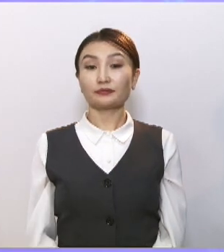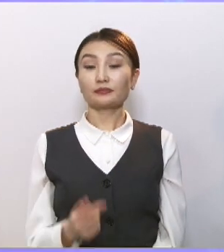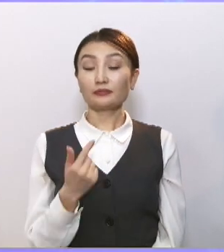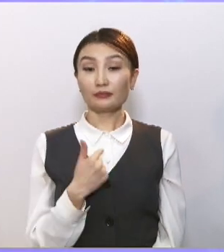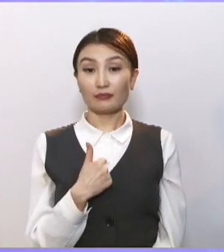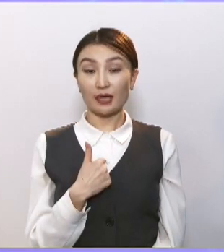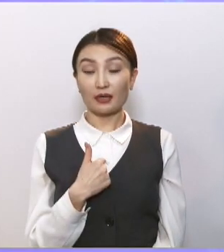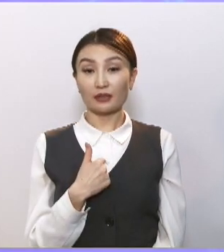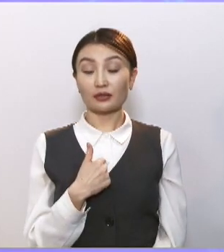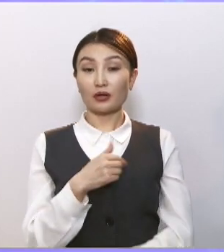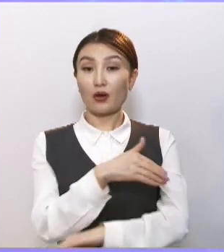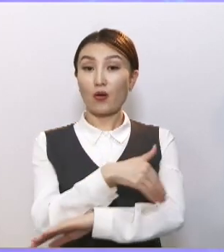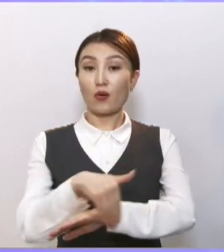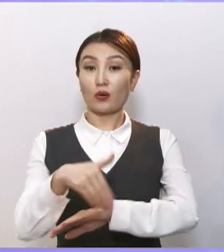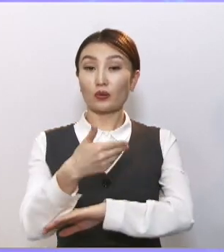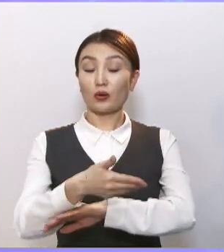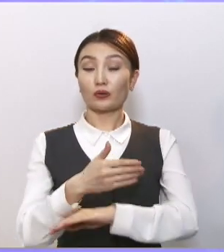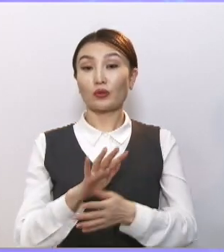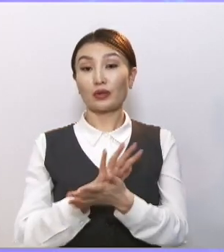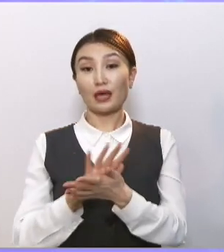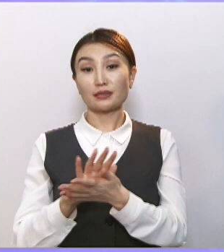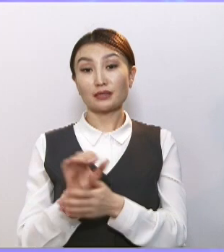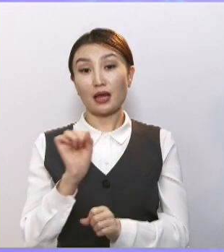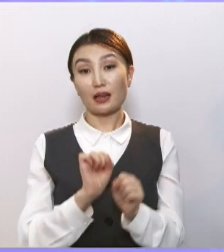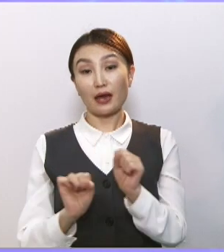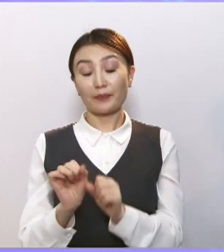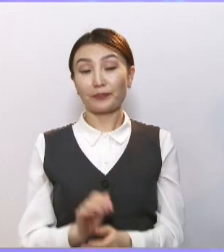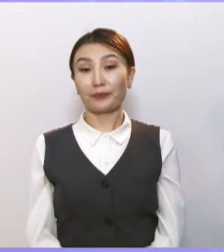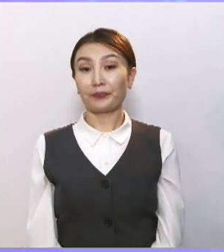Мен короону тазалаймын.